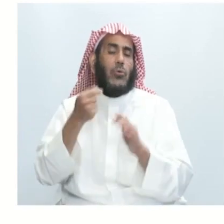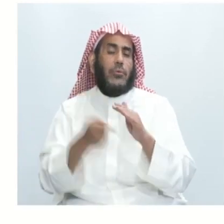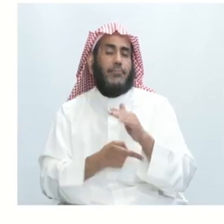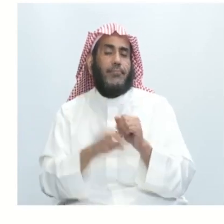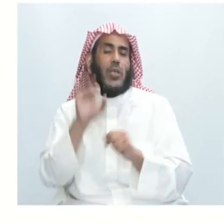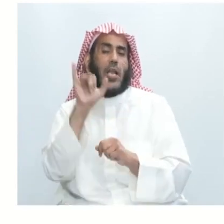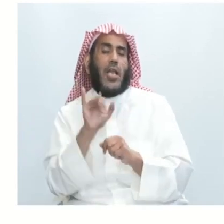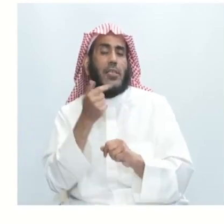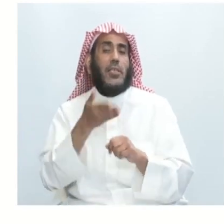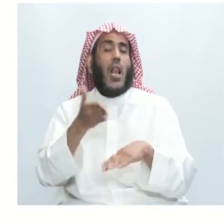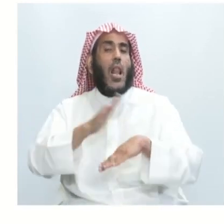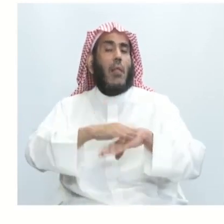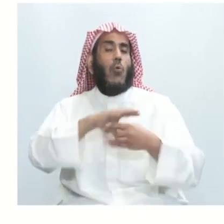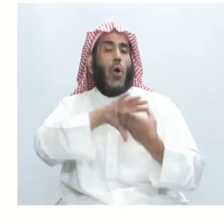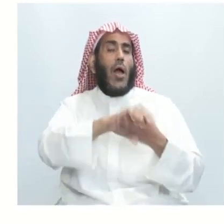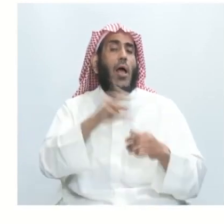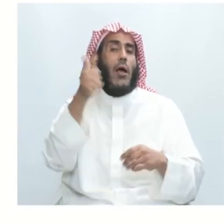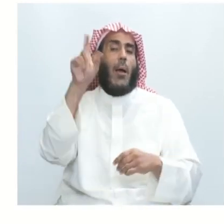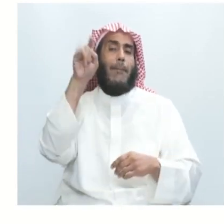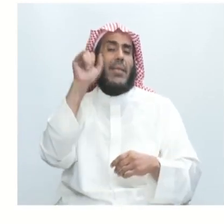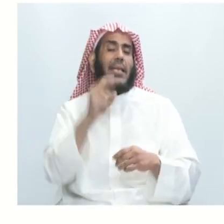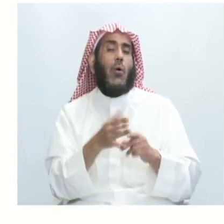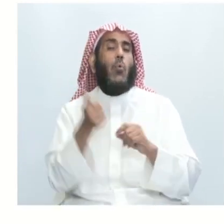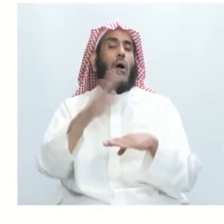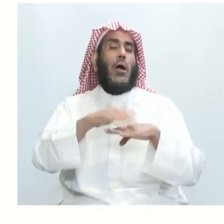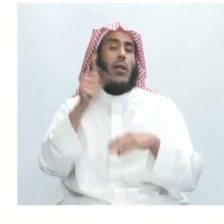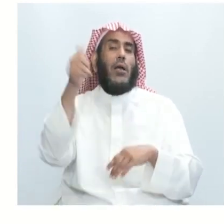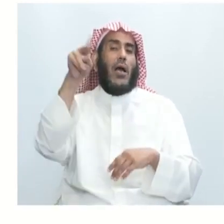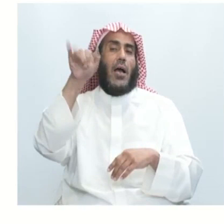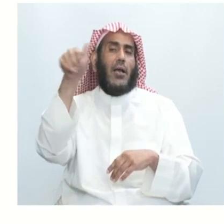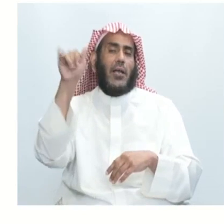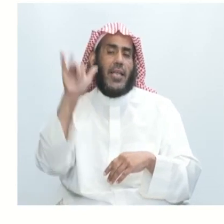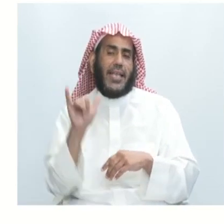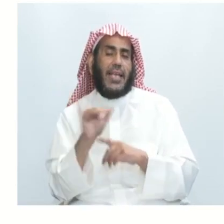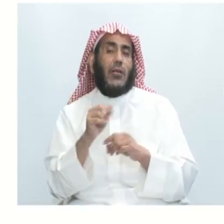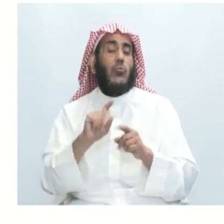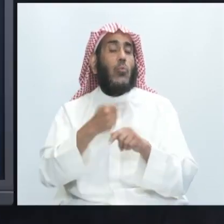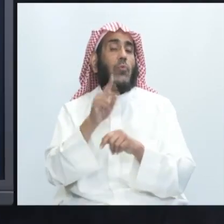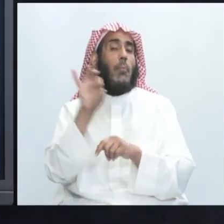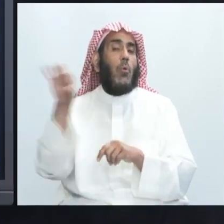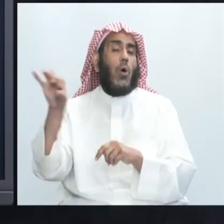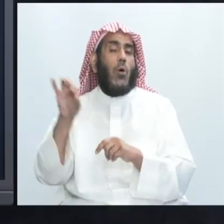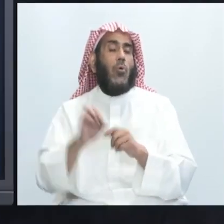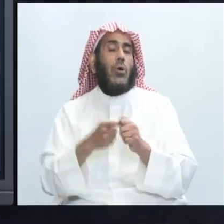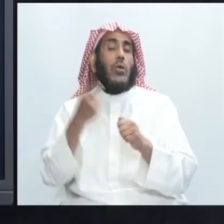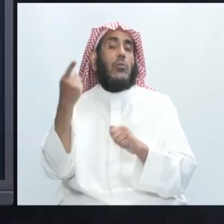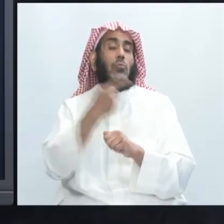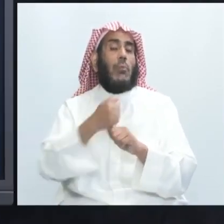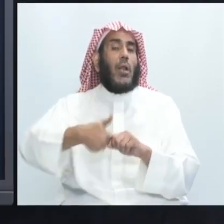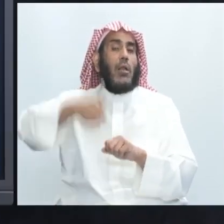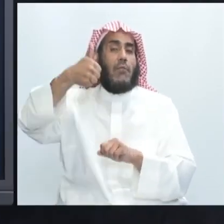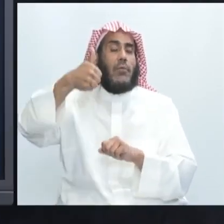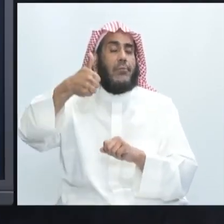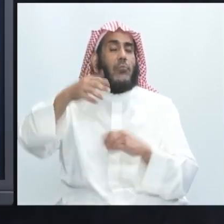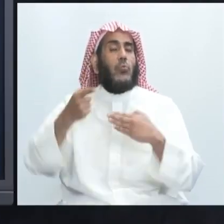سلمته على اخيك هنا علامه ترفع بالواو وتنصب بالالف